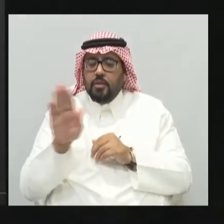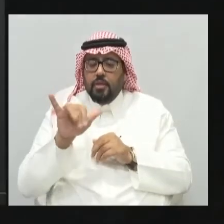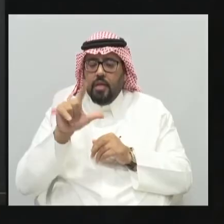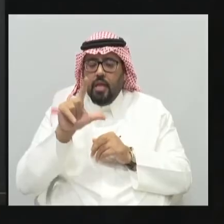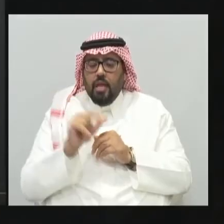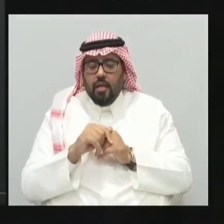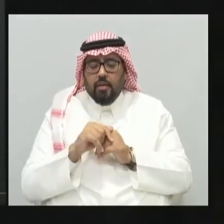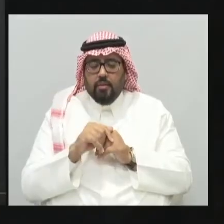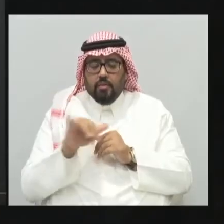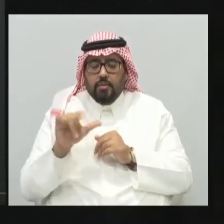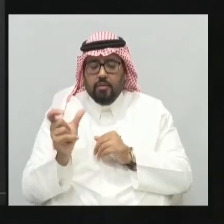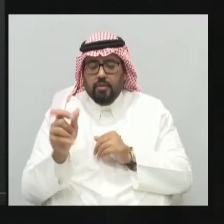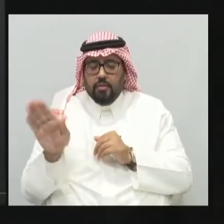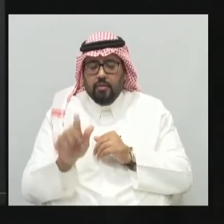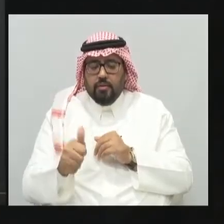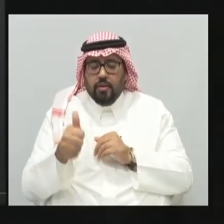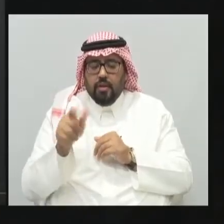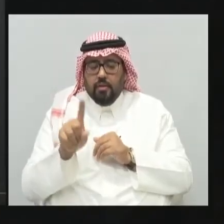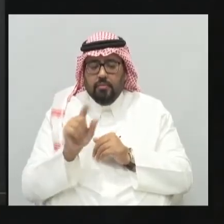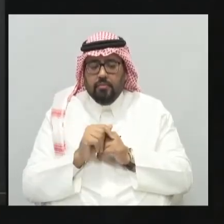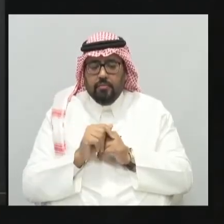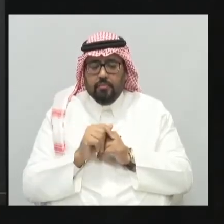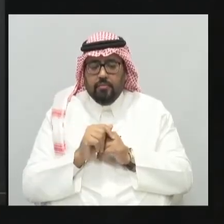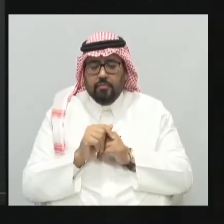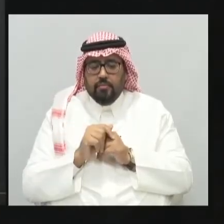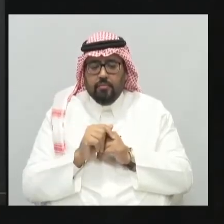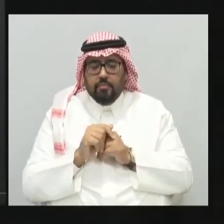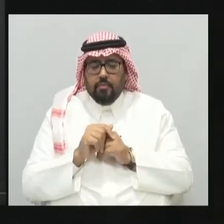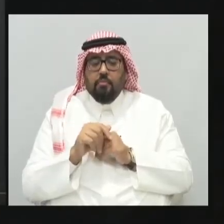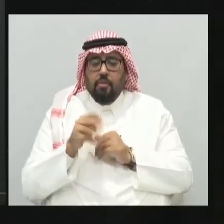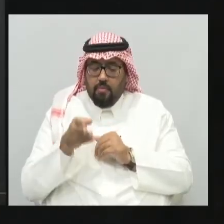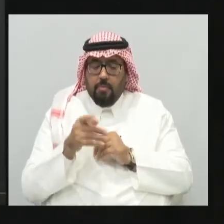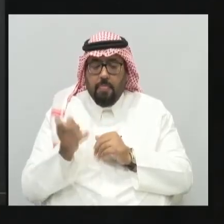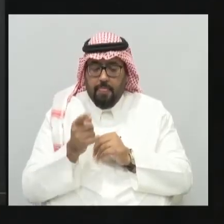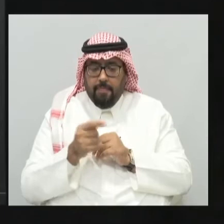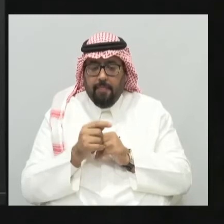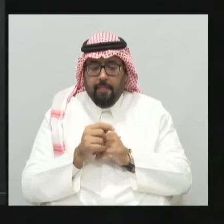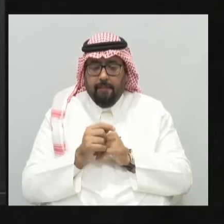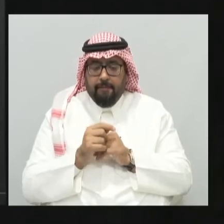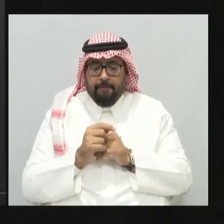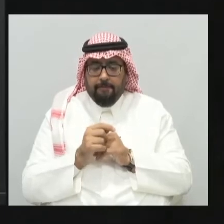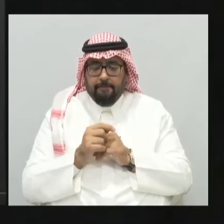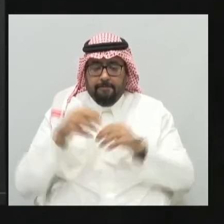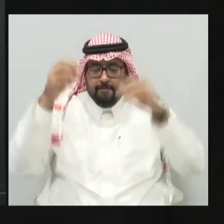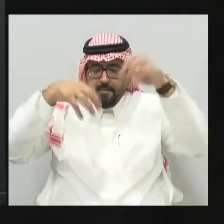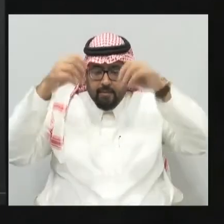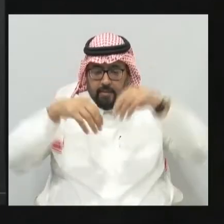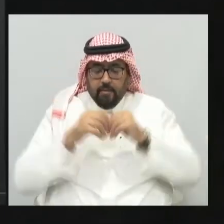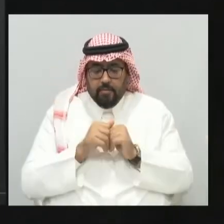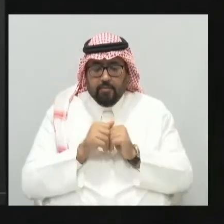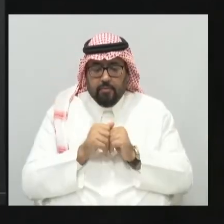ينساب طيب بسالكم سؤال كده هل ممكن يكون اللي يحصل